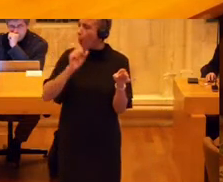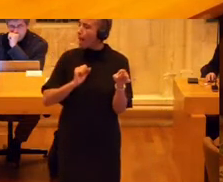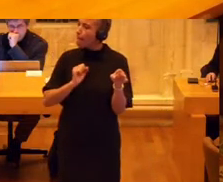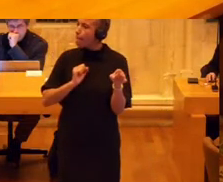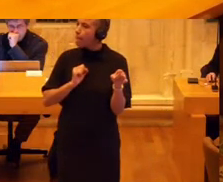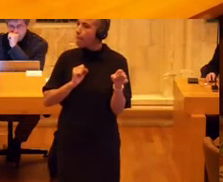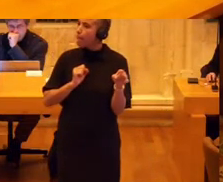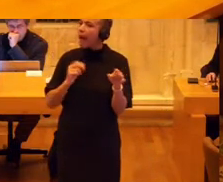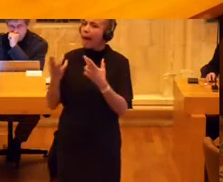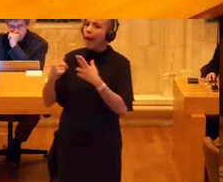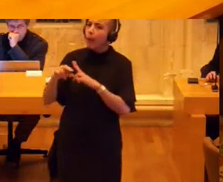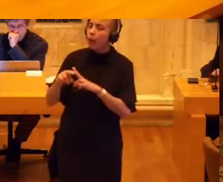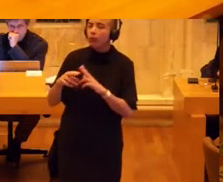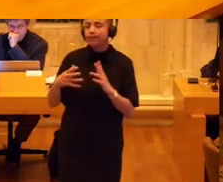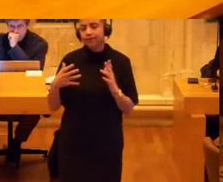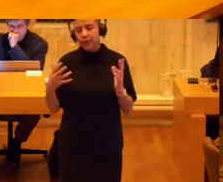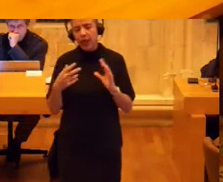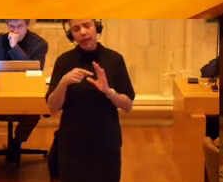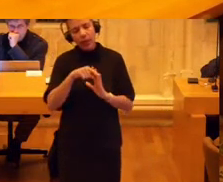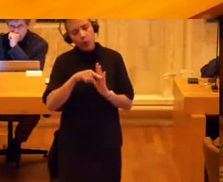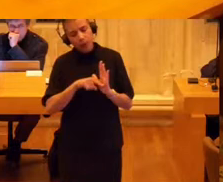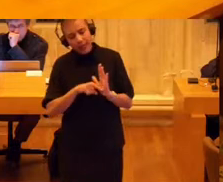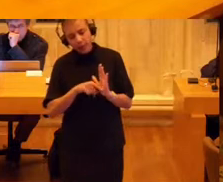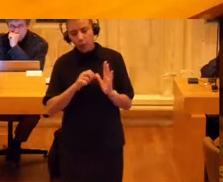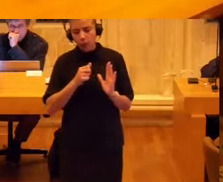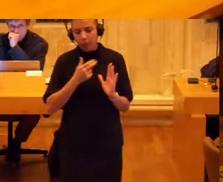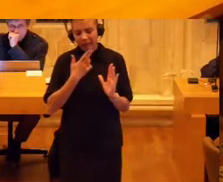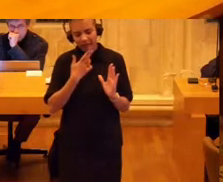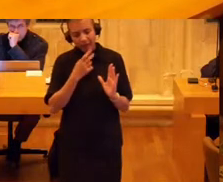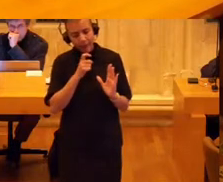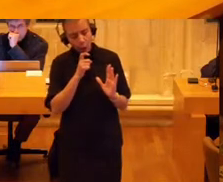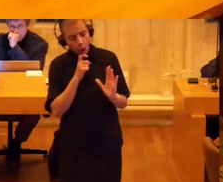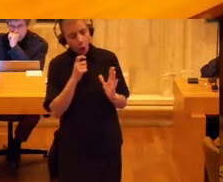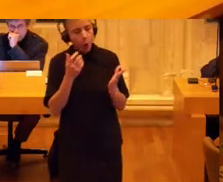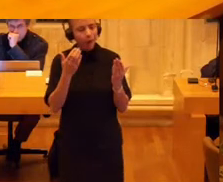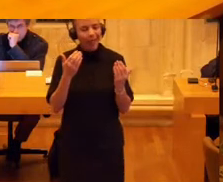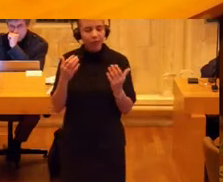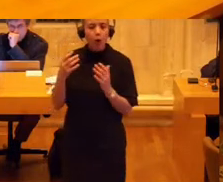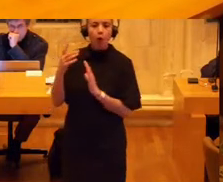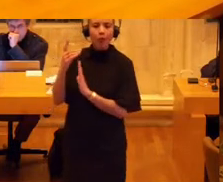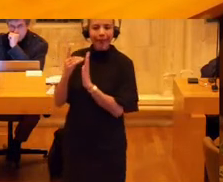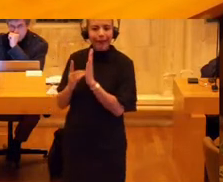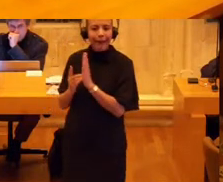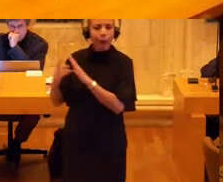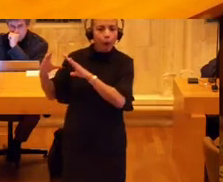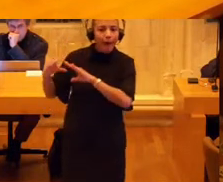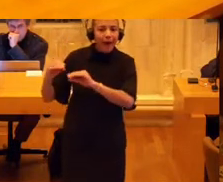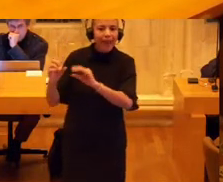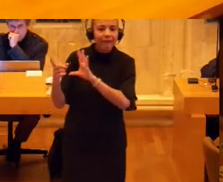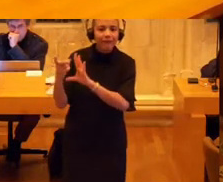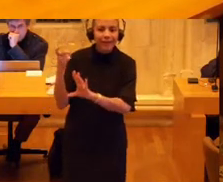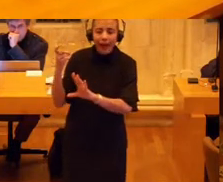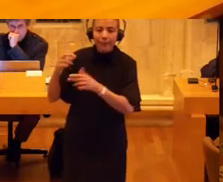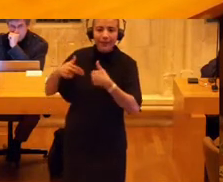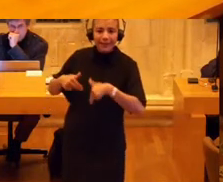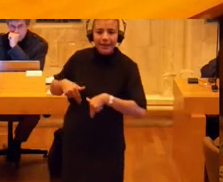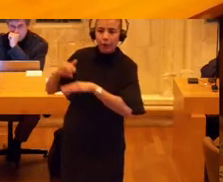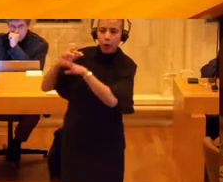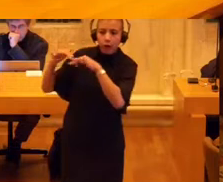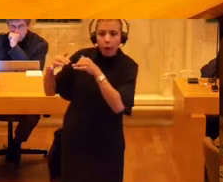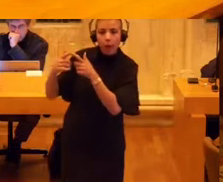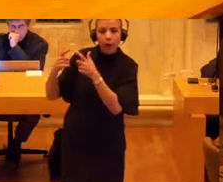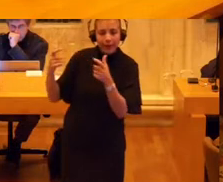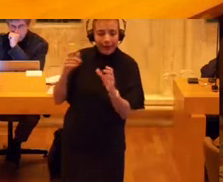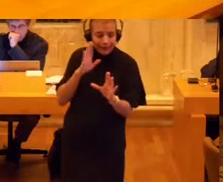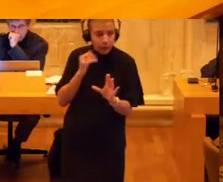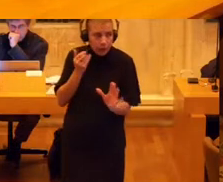n'est pas encore au point, qu'on attend le décret d'application du ministère de l'Environnement. Peut-être que c'est ça votre réponse. Alors, du coup, ma question, c'est